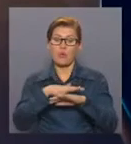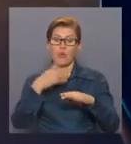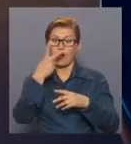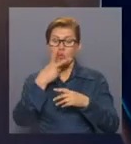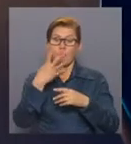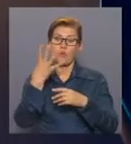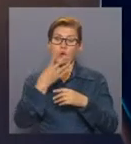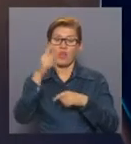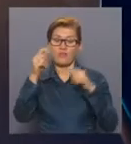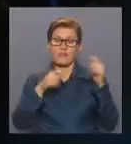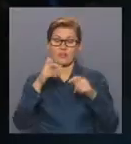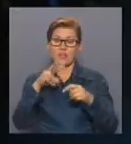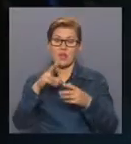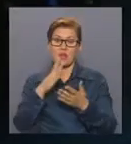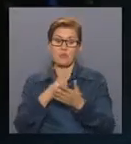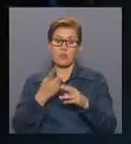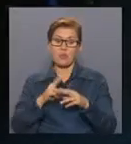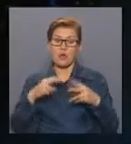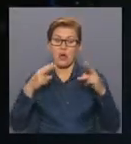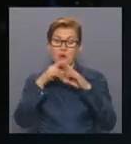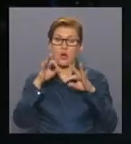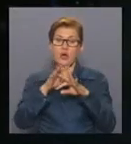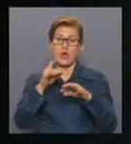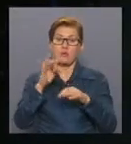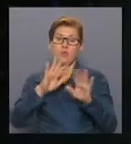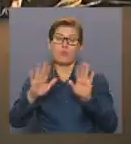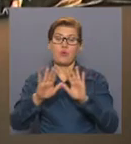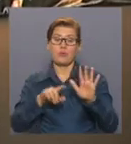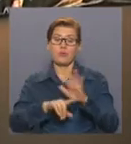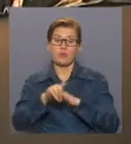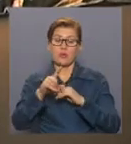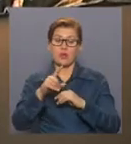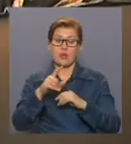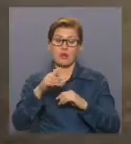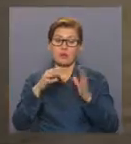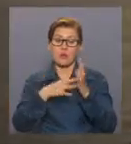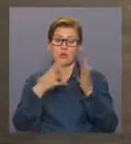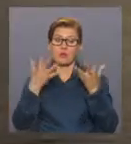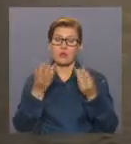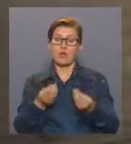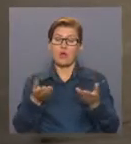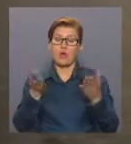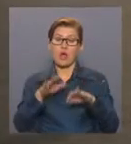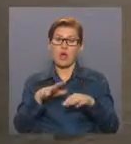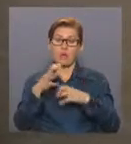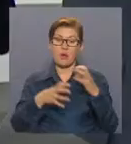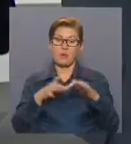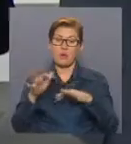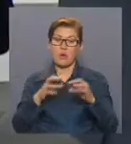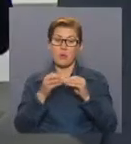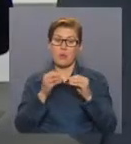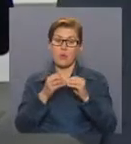4 конференц зал бар. Айта кетейік, Астанада өтетін Экспо көрмесінің басталуына небәрі 9 күн қалды. Халықаралық